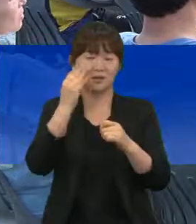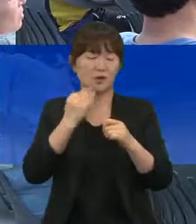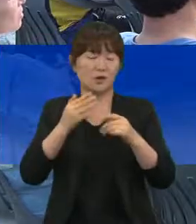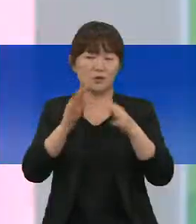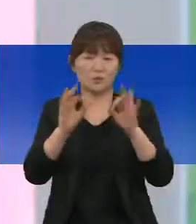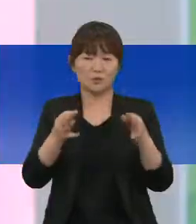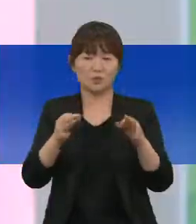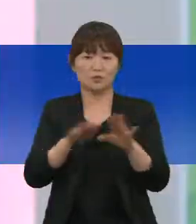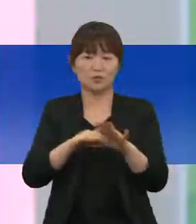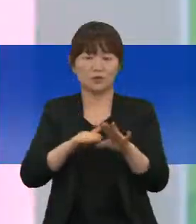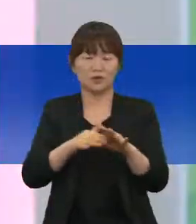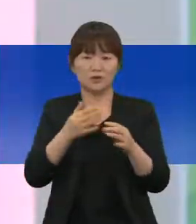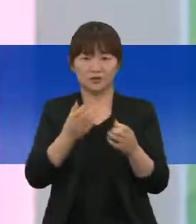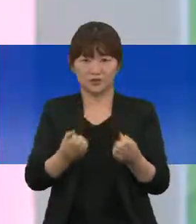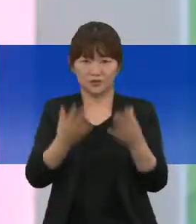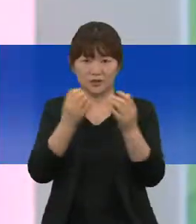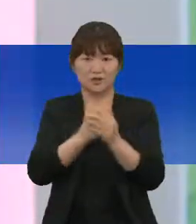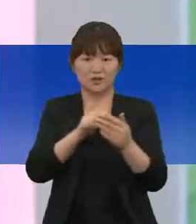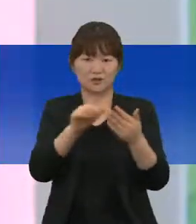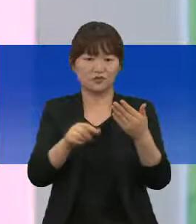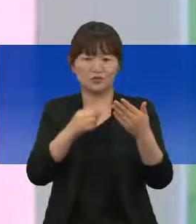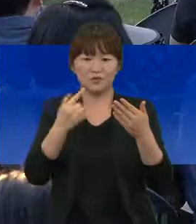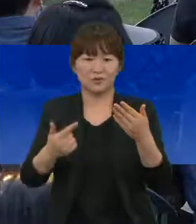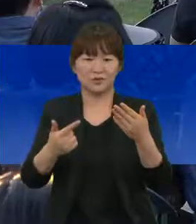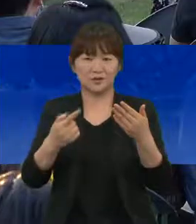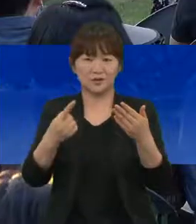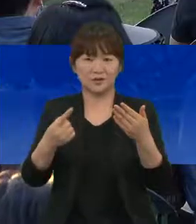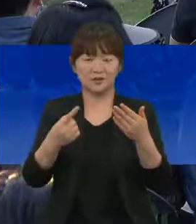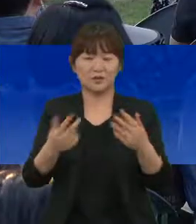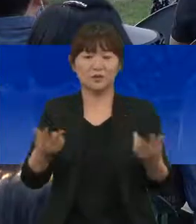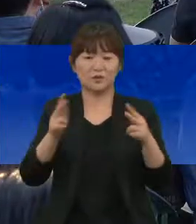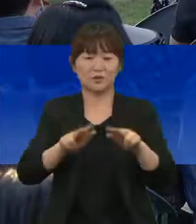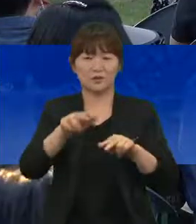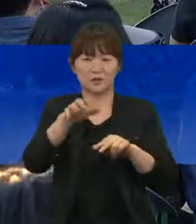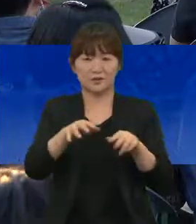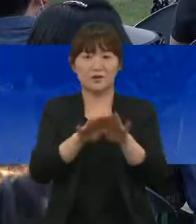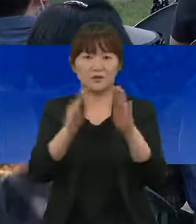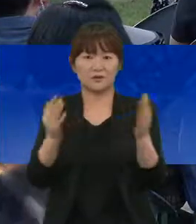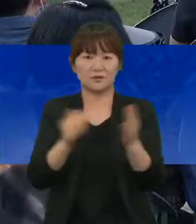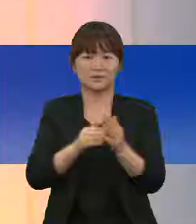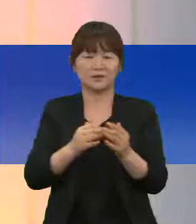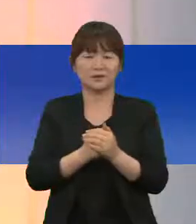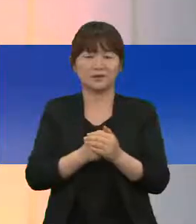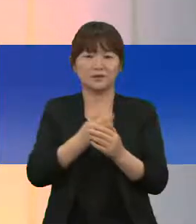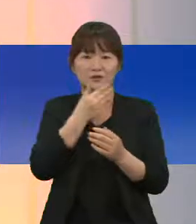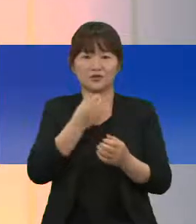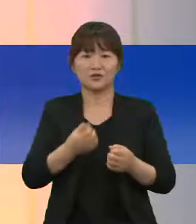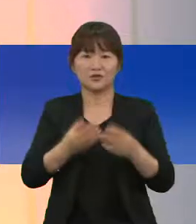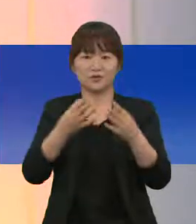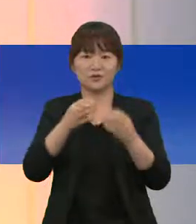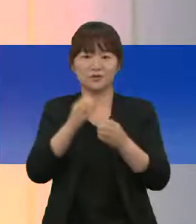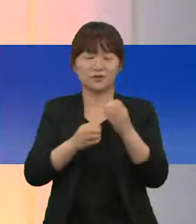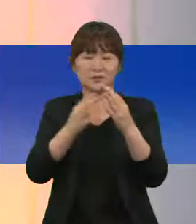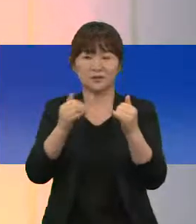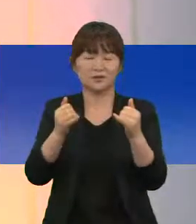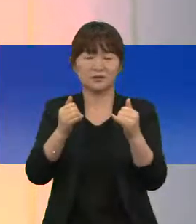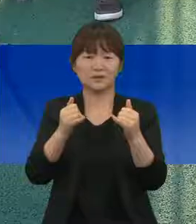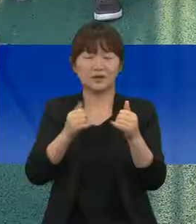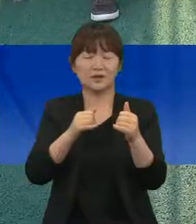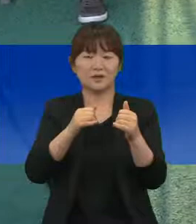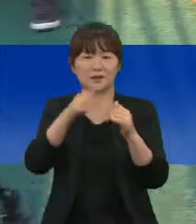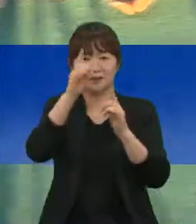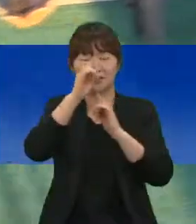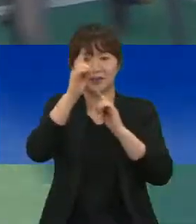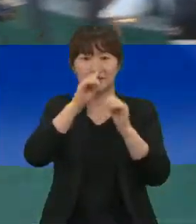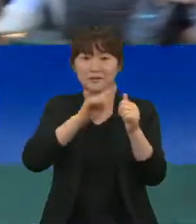3회째를 맞는 청포도 문화축제가 1일 청림동 청포도 문화공원 일원에서 열렸습니다. 축제는 민족 시인 이육사를